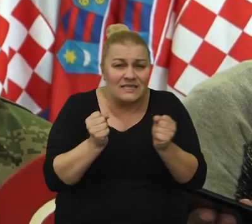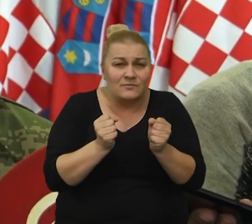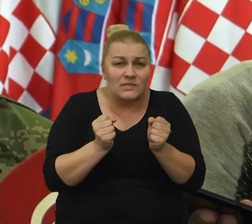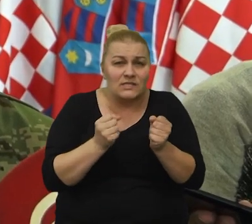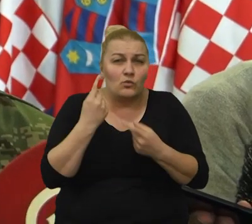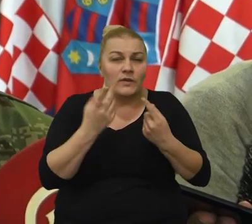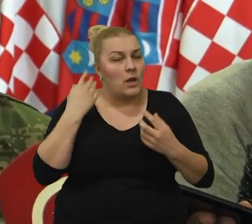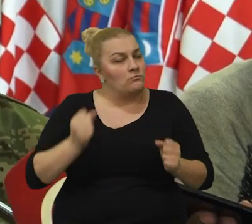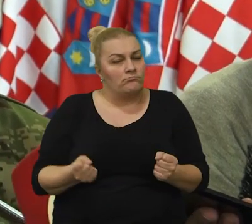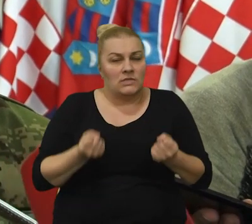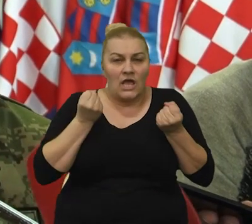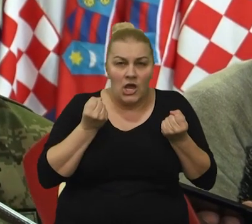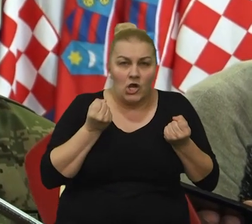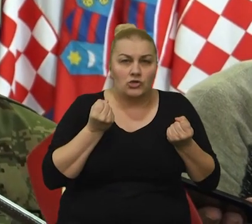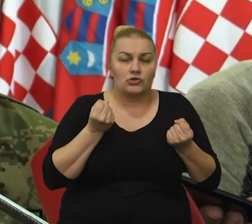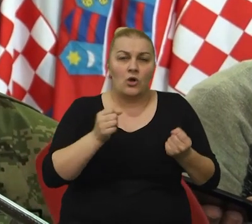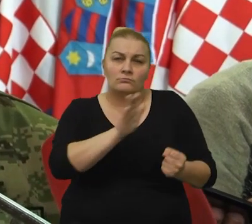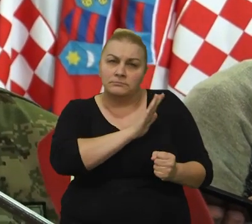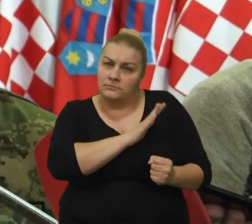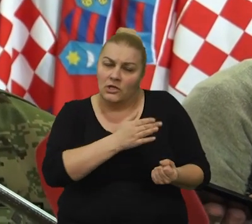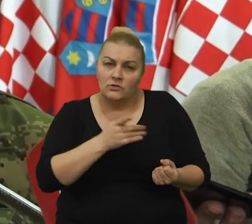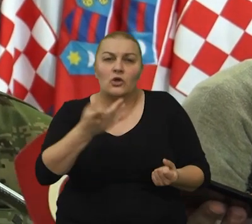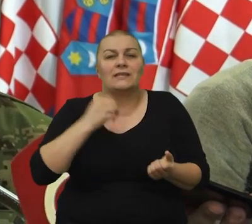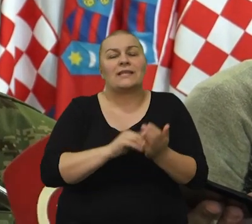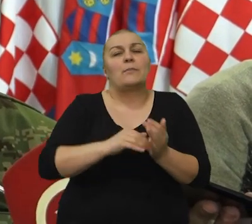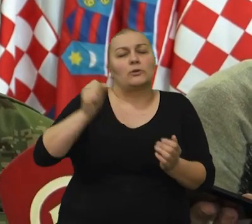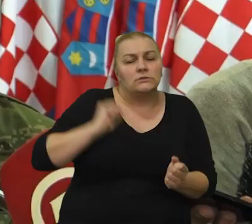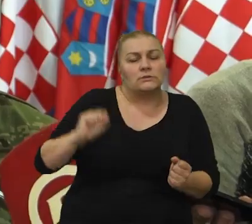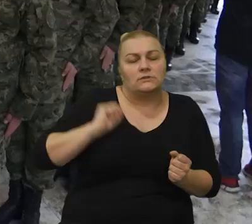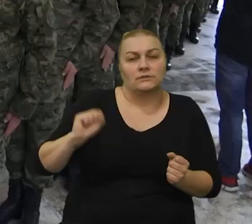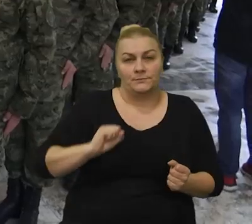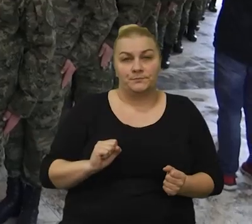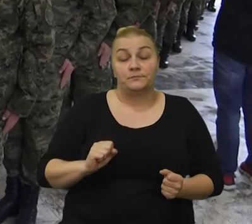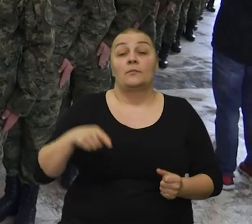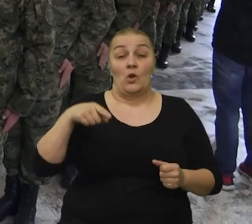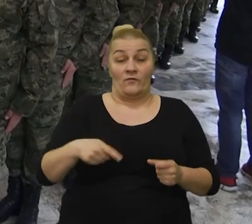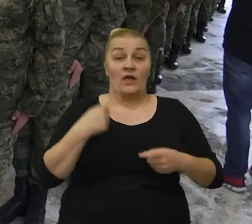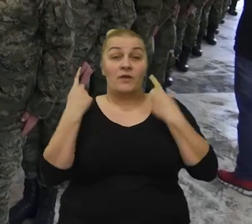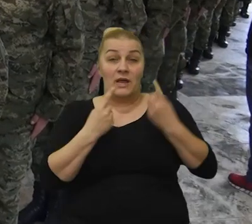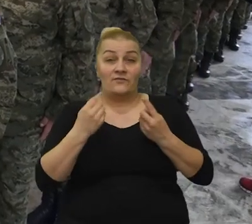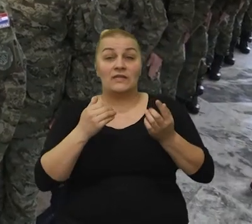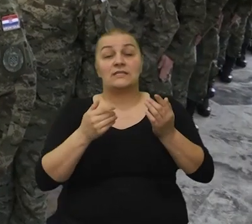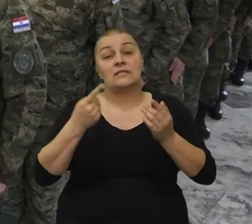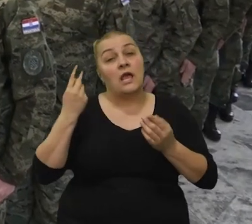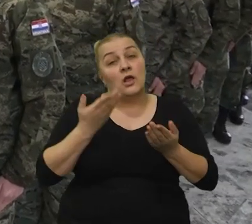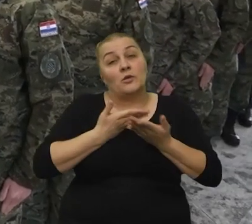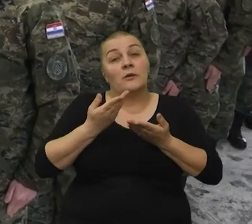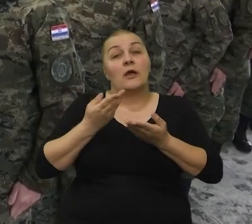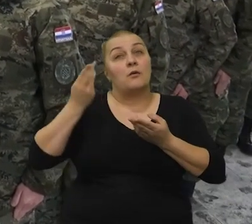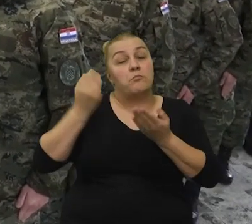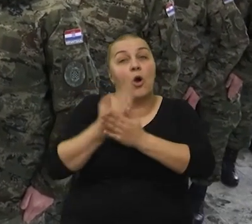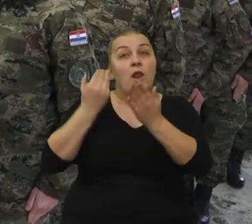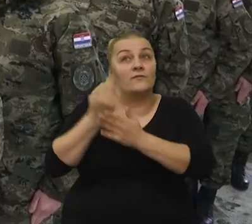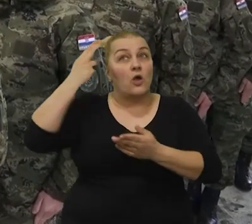zimskim uvjetima vrlo teška, vrlo surova i trebalo je to izdržati. Ovakve manifestacije služe obnavljanju uspomena